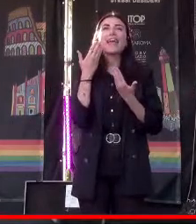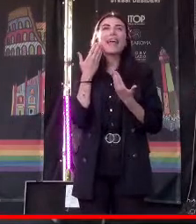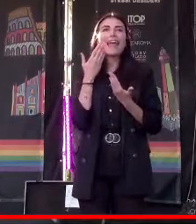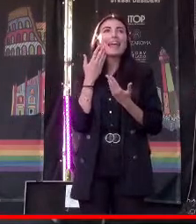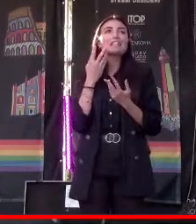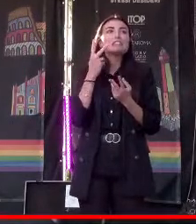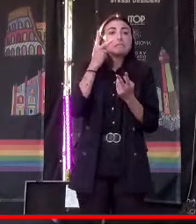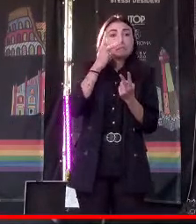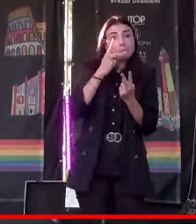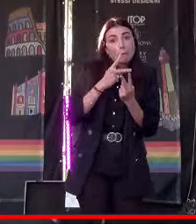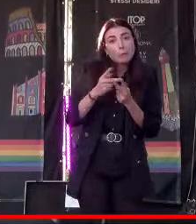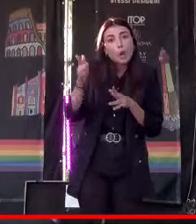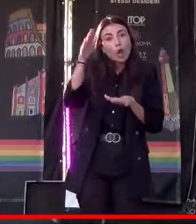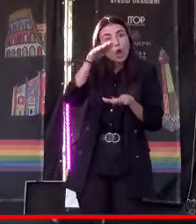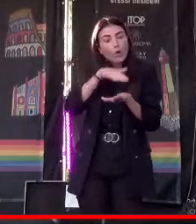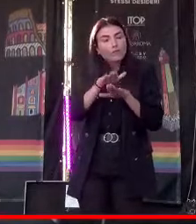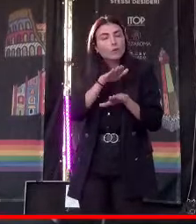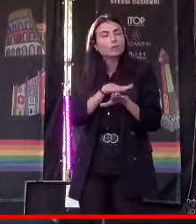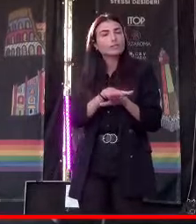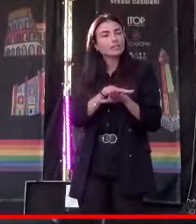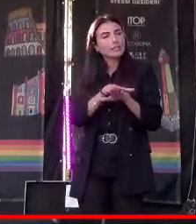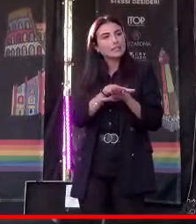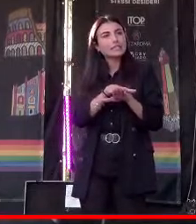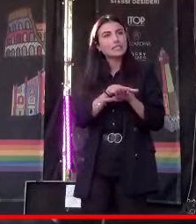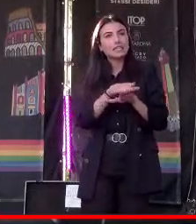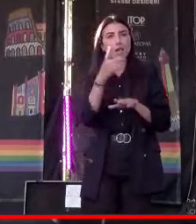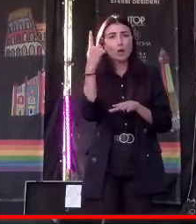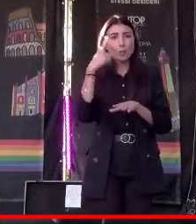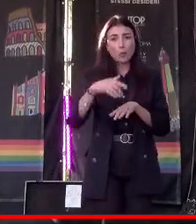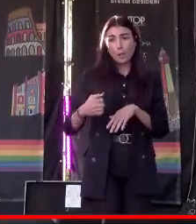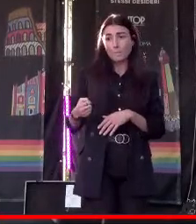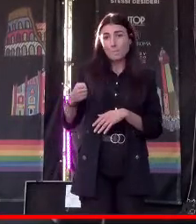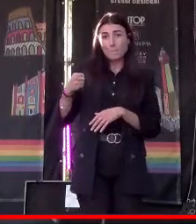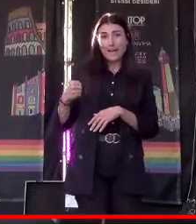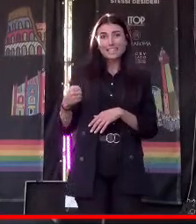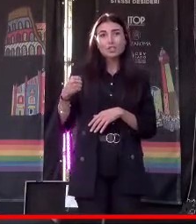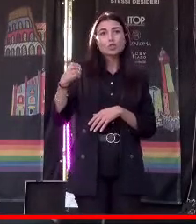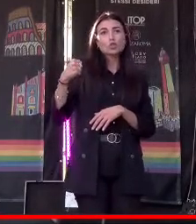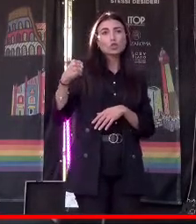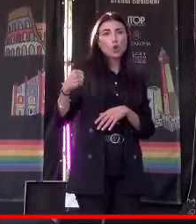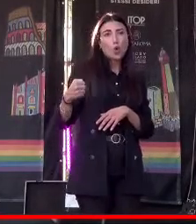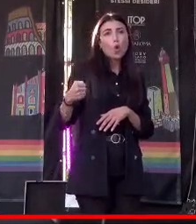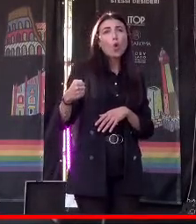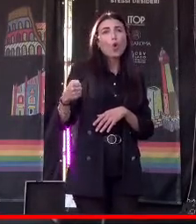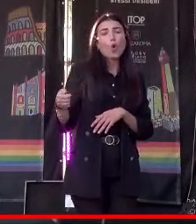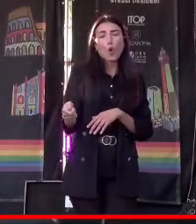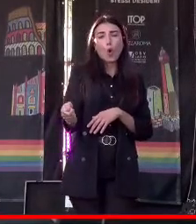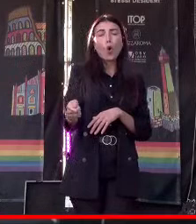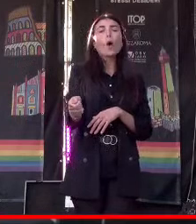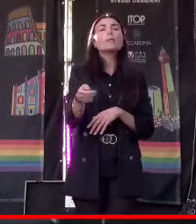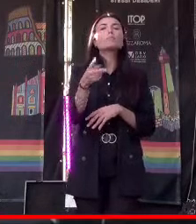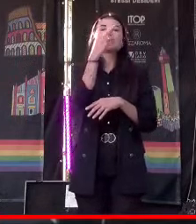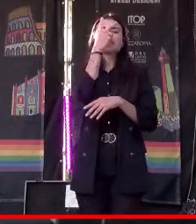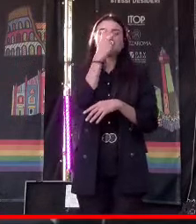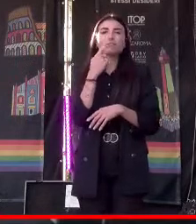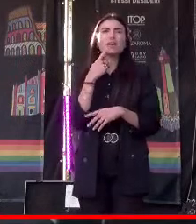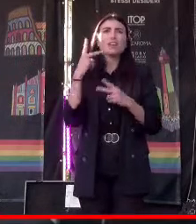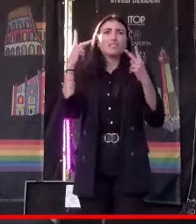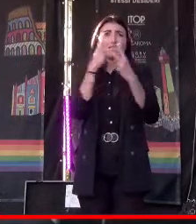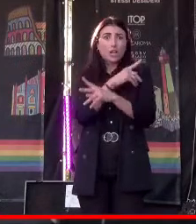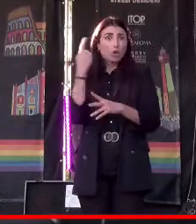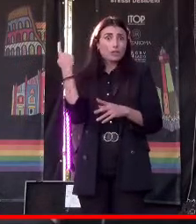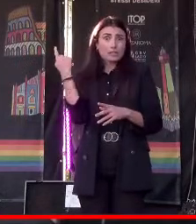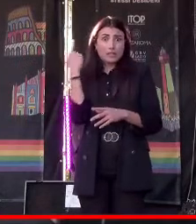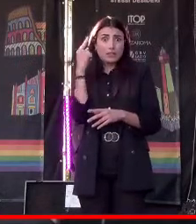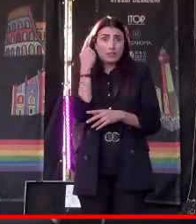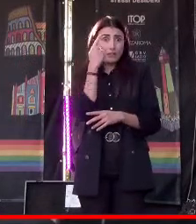tentando di utilizzare queste bastoni per non vedenti, che devo dire personalmente la prima volta che tento di utilizzarlo è difficile, quindi